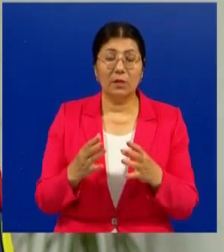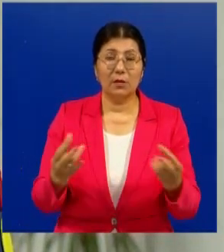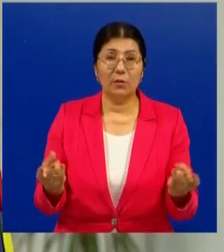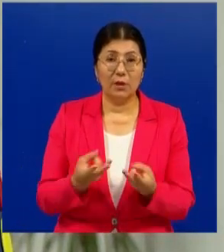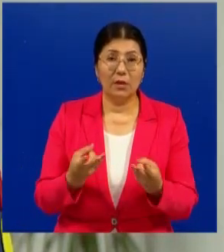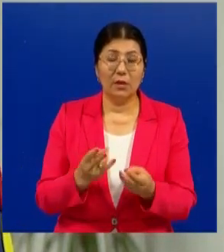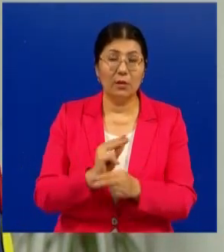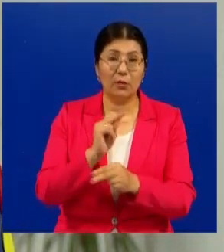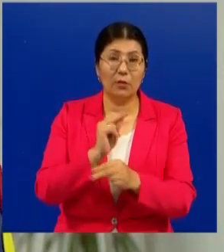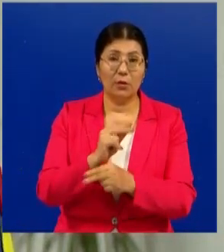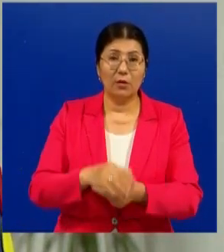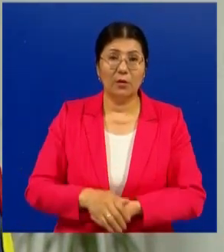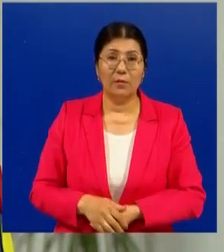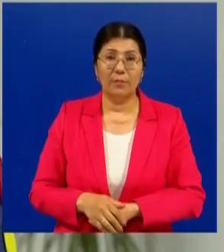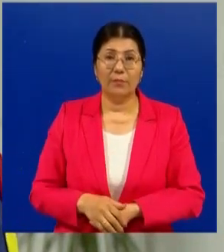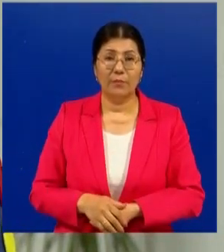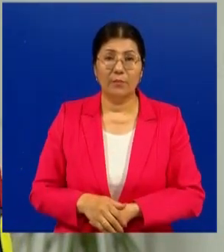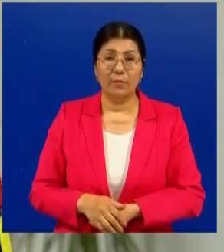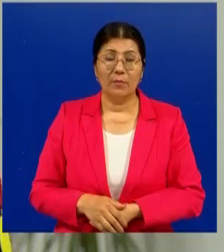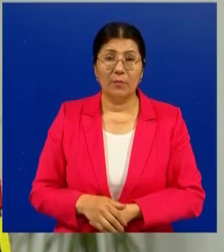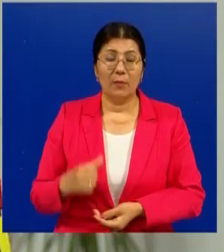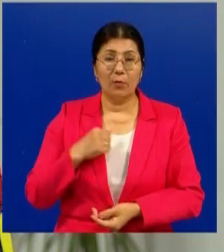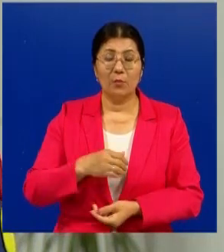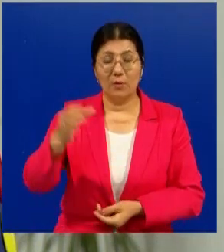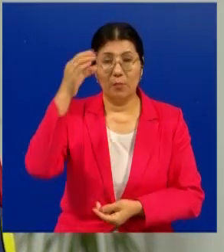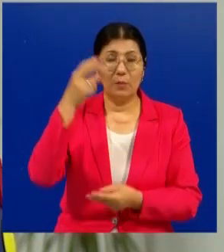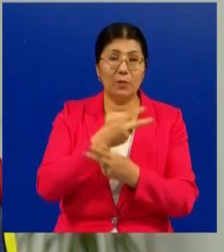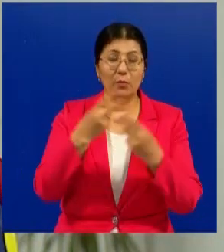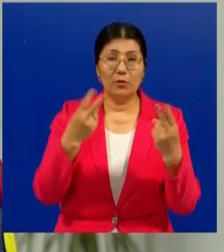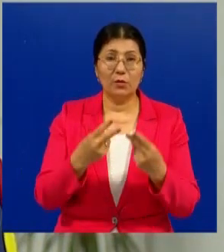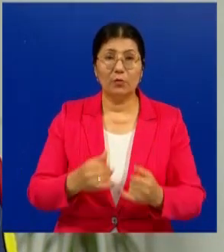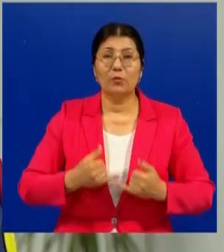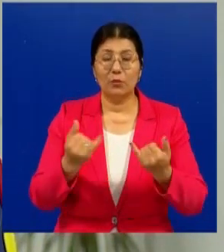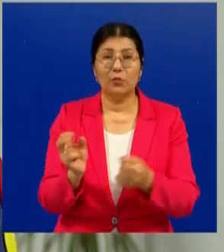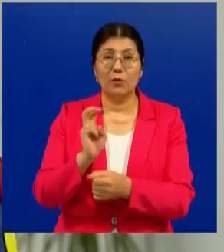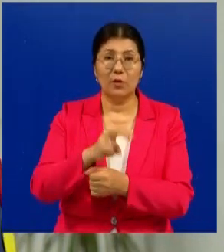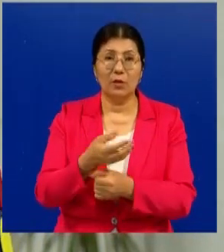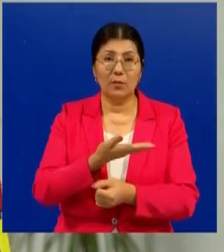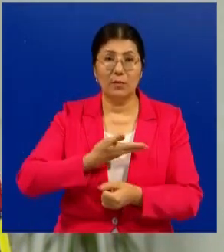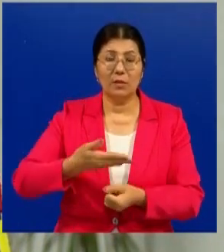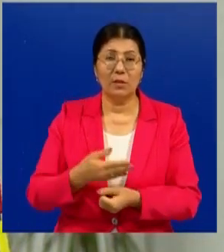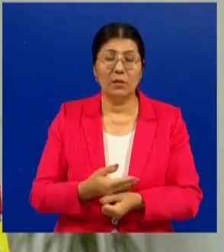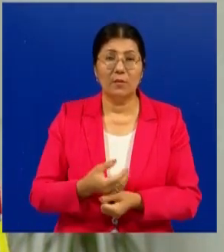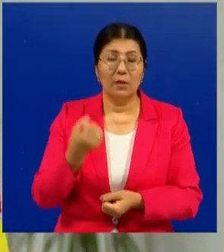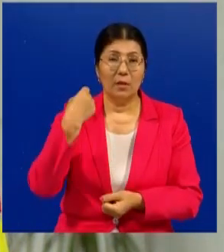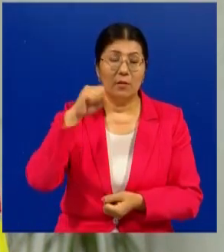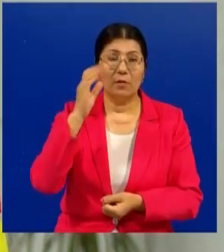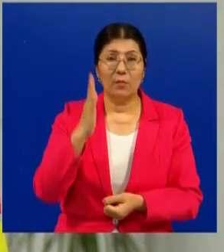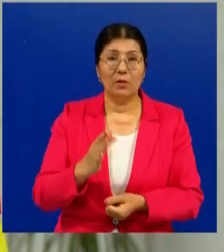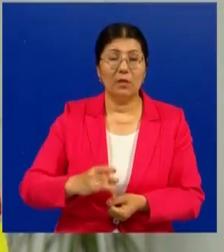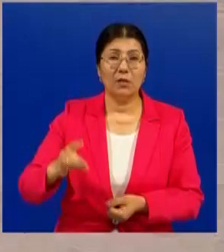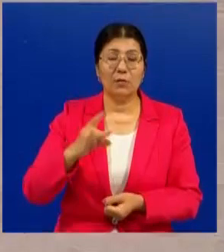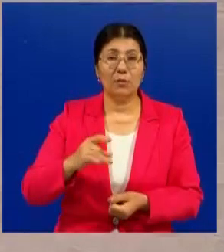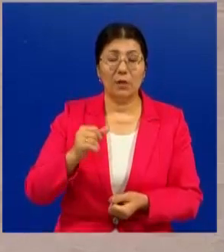үйретіп, мектепте соң үйренгенімізді осы жаққа келіп көрсету үшін келдік. Бұйырса бізде бас жүлде алсақ республикаға